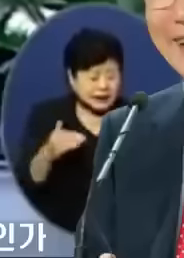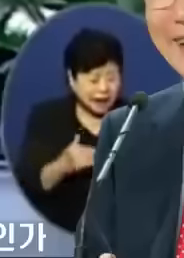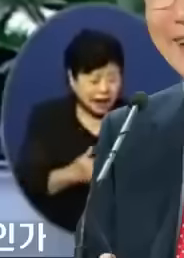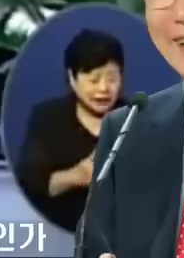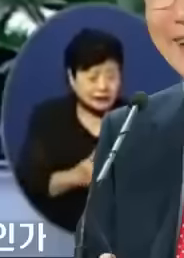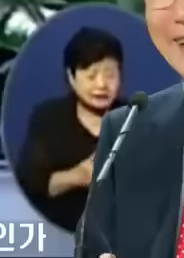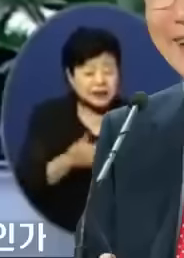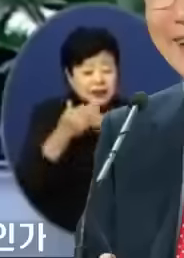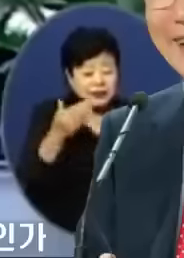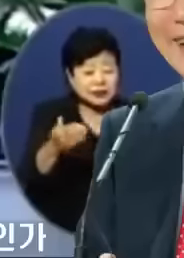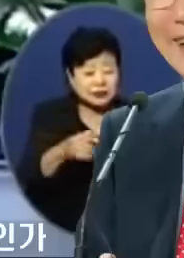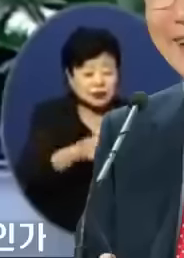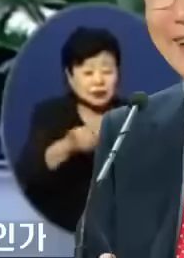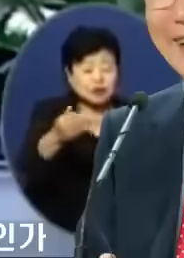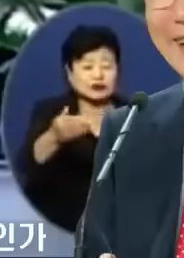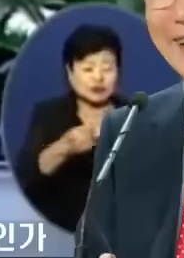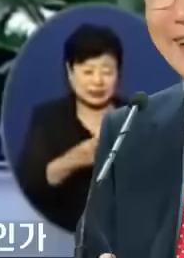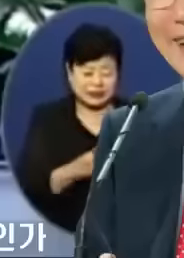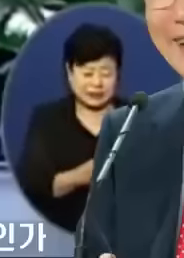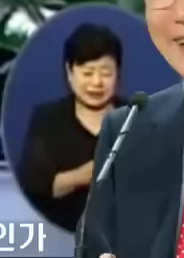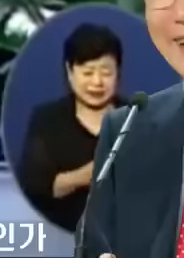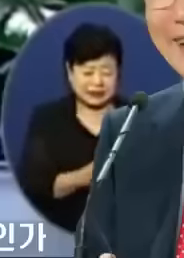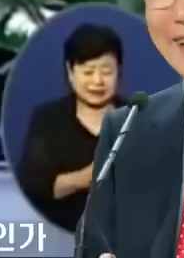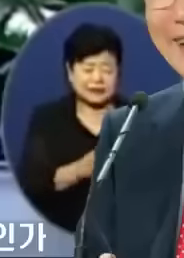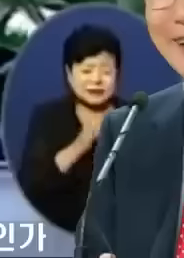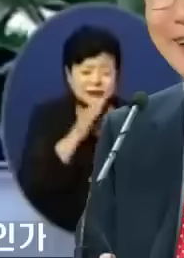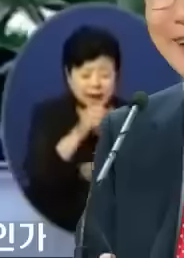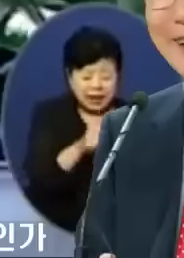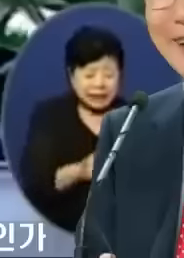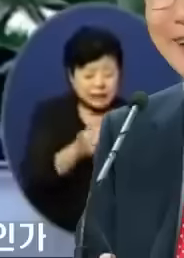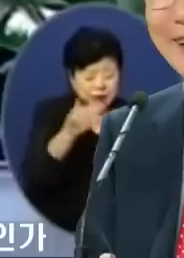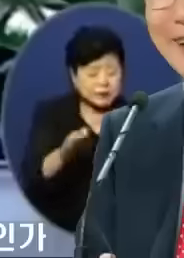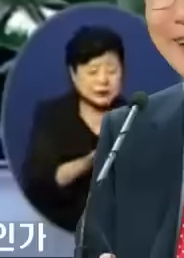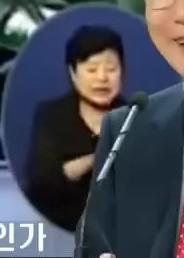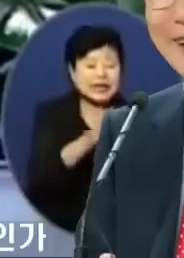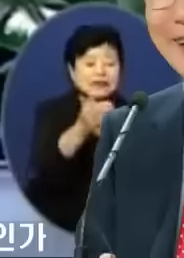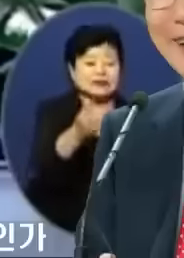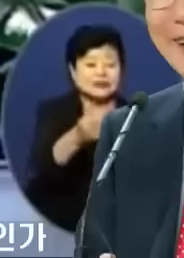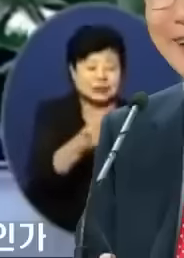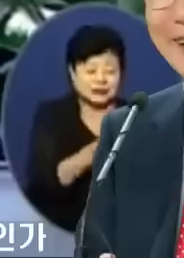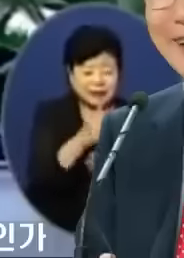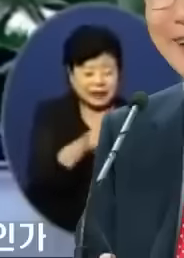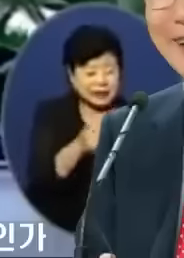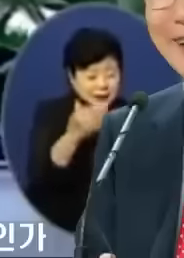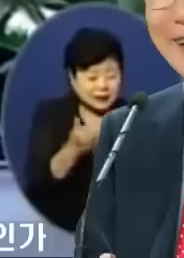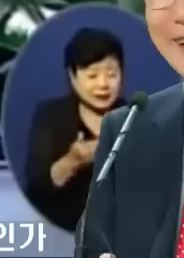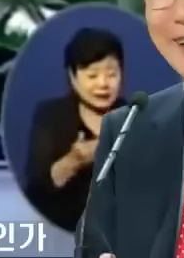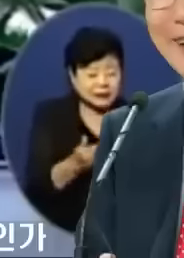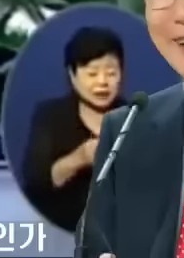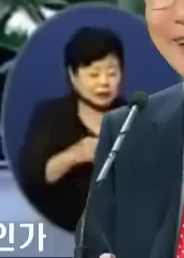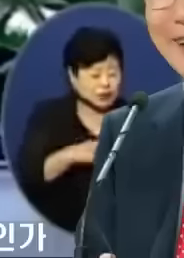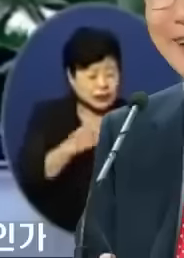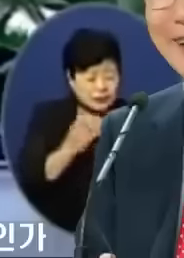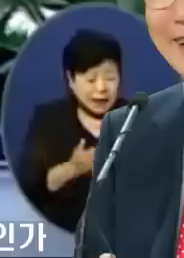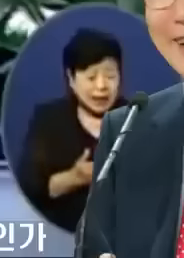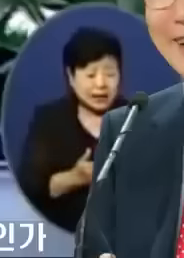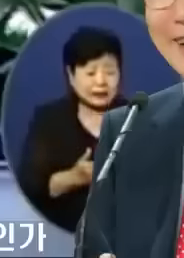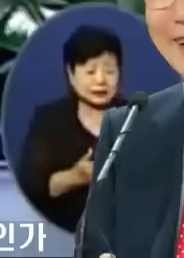해서 여러분을 구했으시니 얼마나 하나님이 여러분을 사랑하십니까? 그러므로 하나님께서 너는 두려워